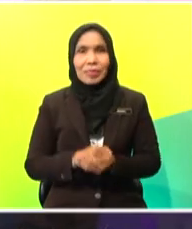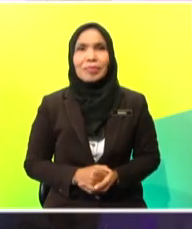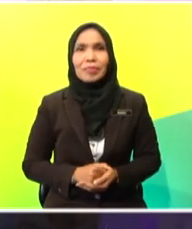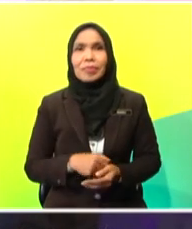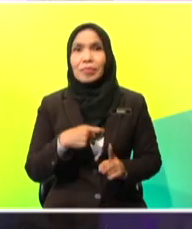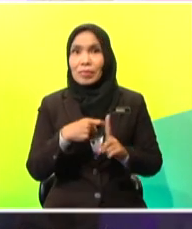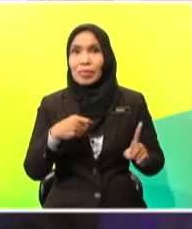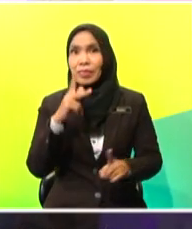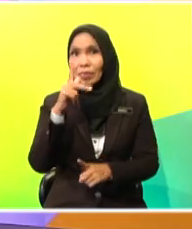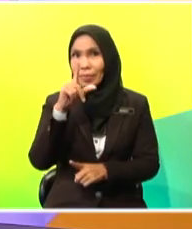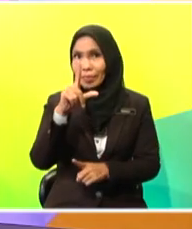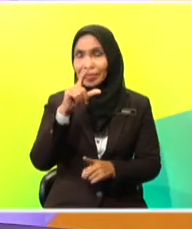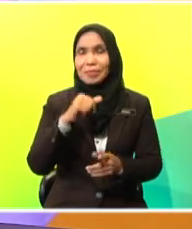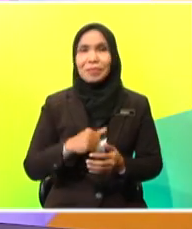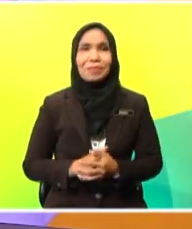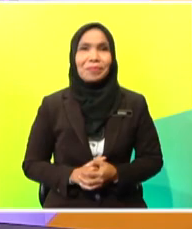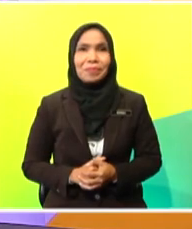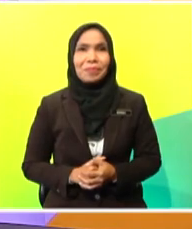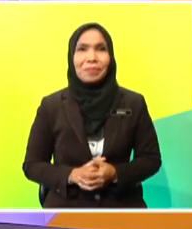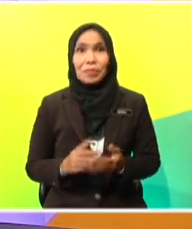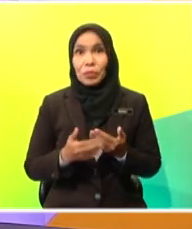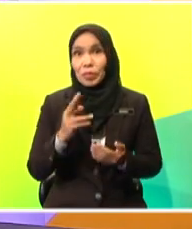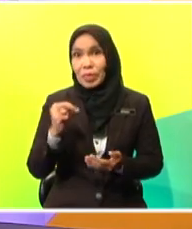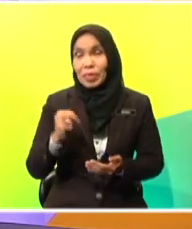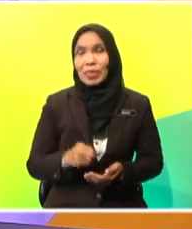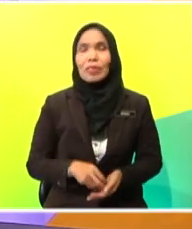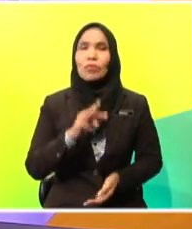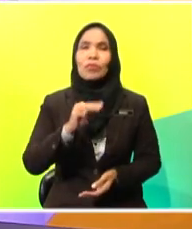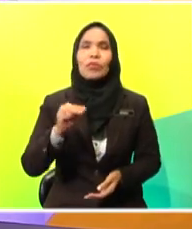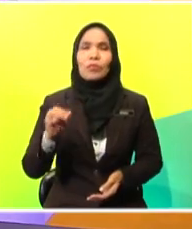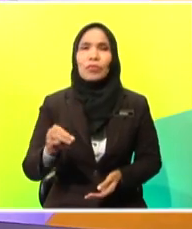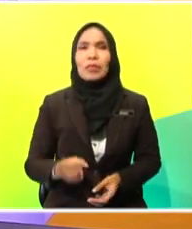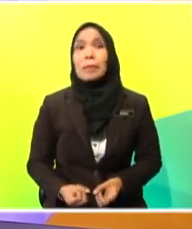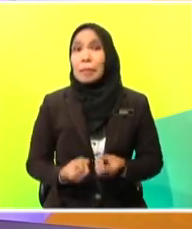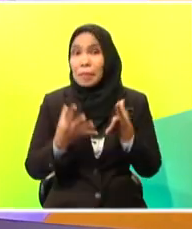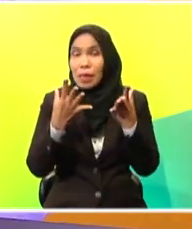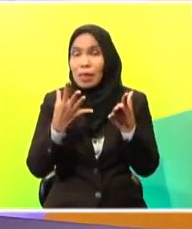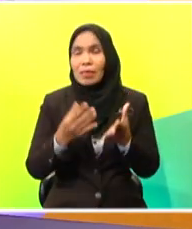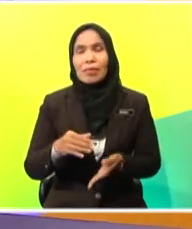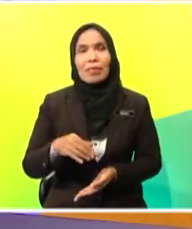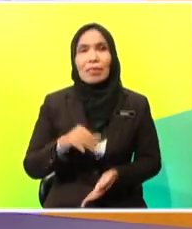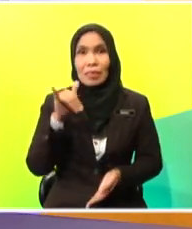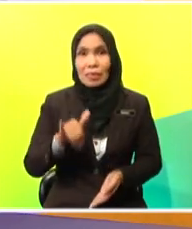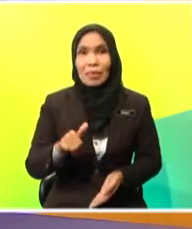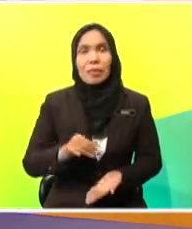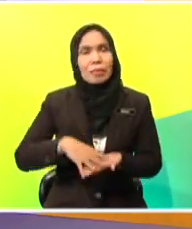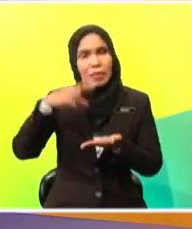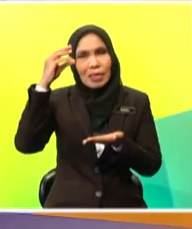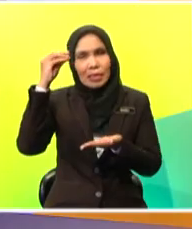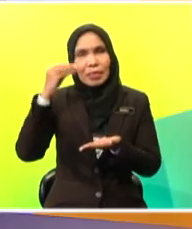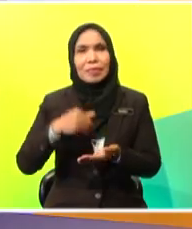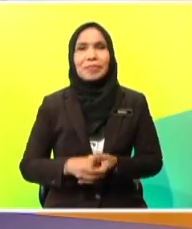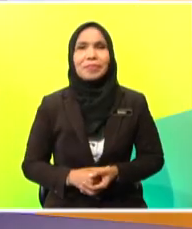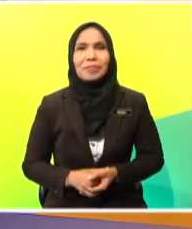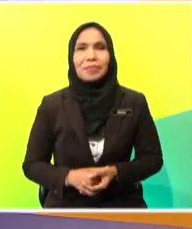kebangsaan khas Kampung Baru Kuala Lumpur mudah-mudahan hari ini mudik banyak ilmu pengetahuan ia murid-murid dapat dalam